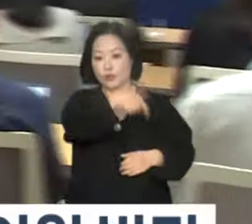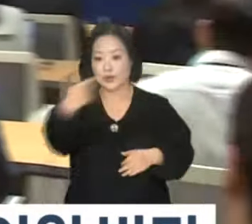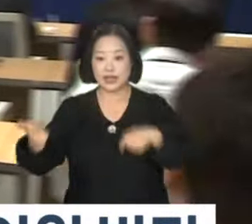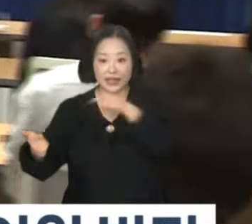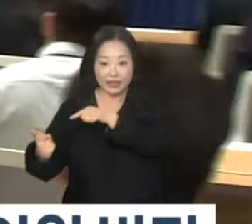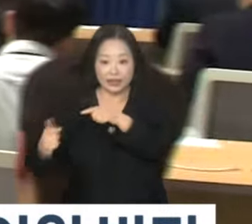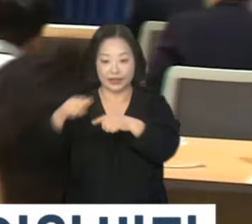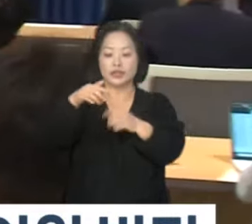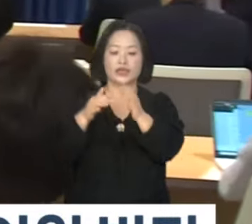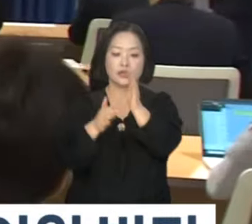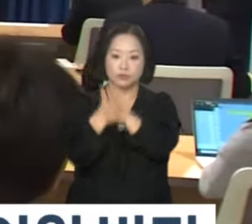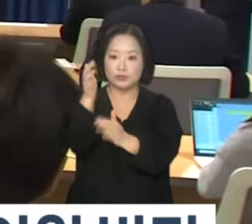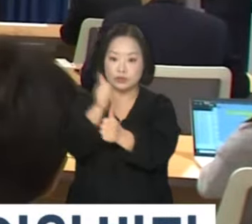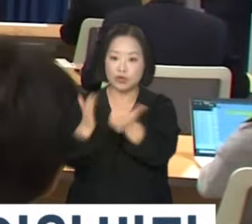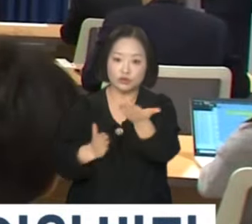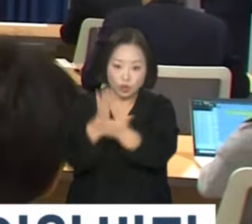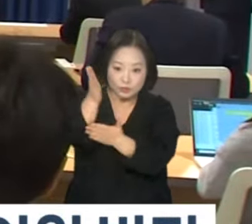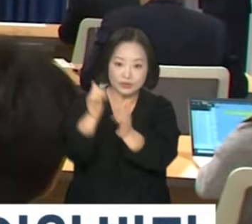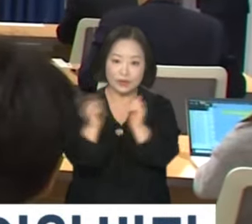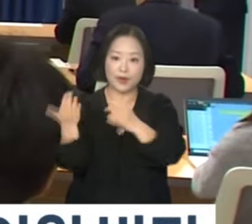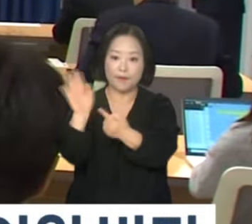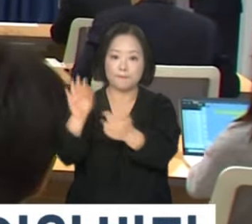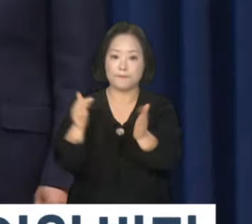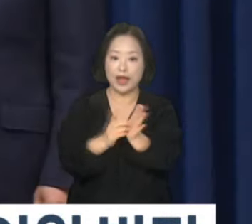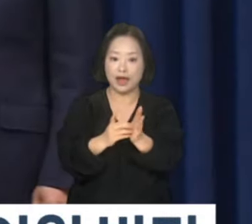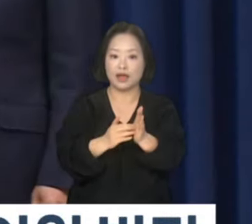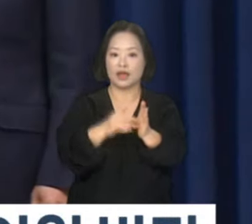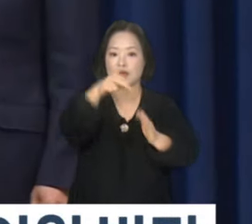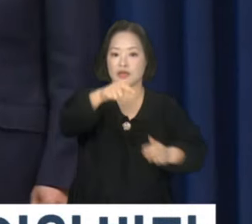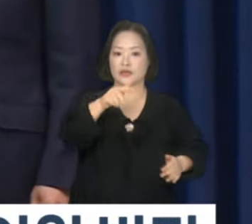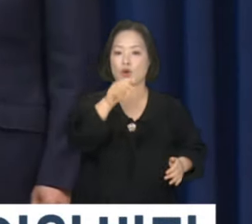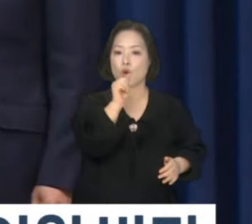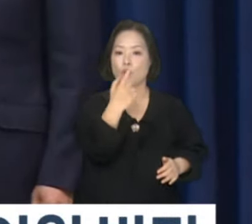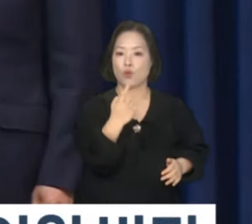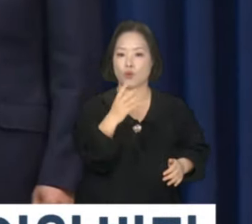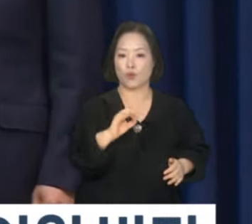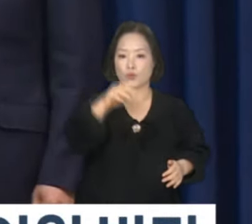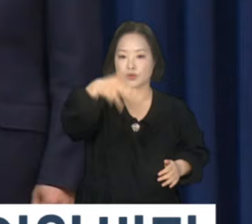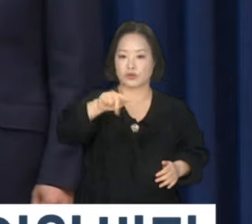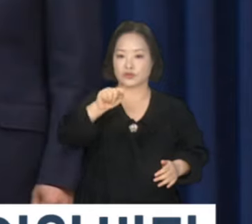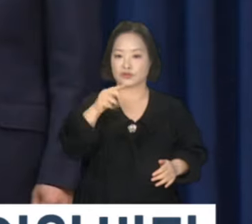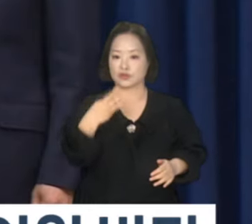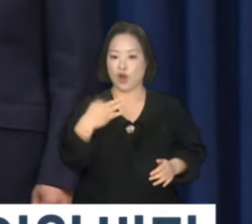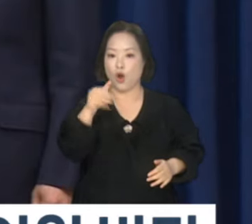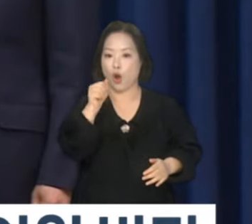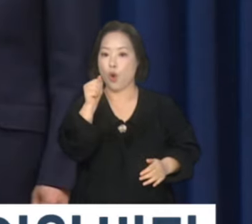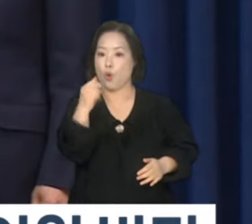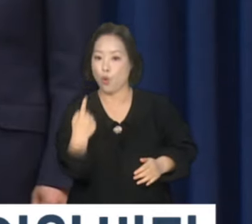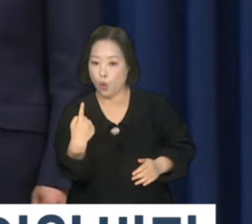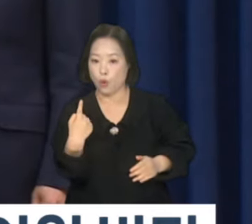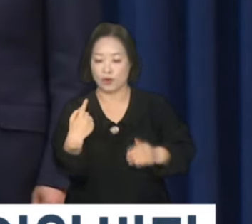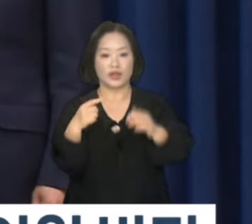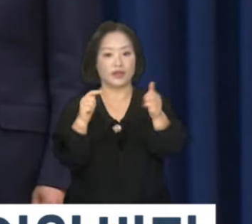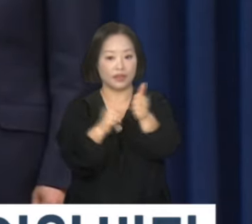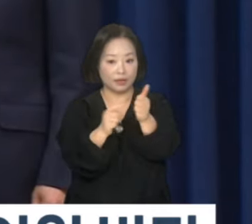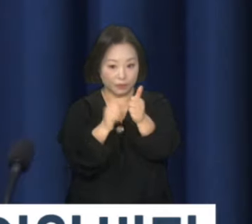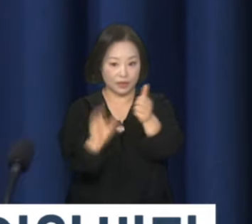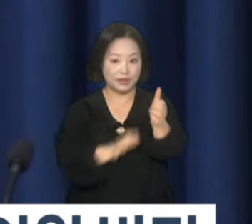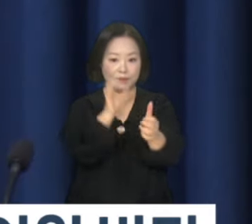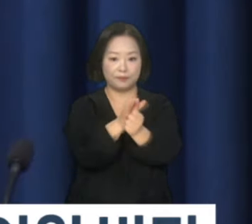발표도 이어졌습니다 한호섭 정무수석의 후임 재선 의원을 지낸 홍철호 정 국민임